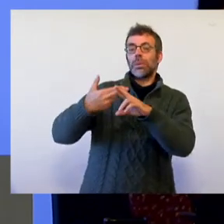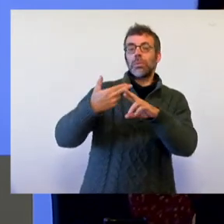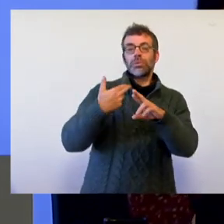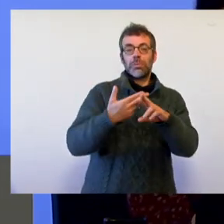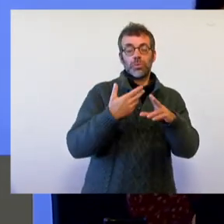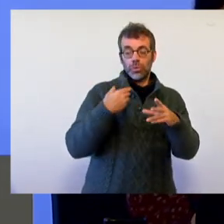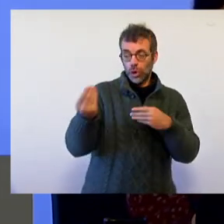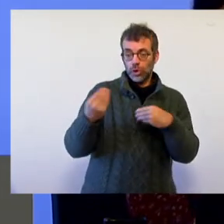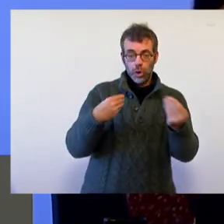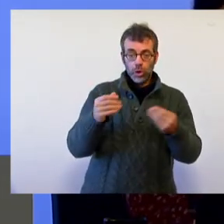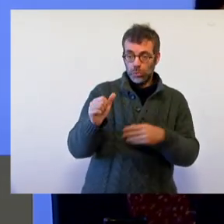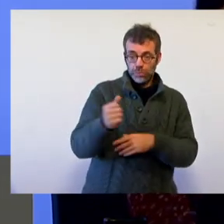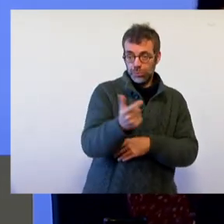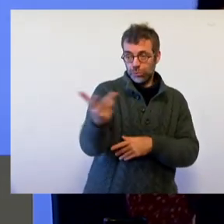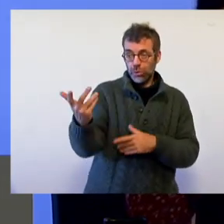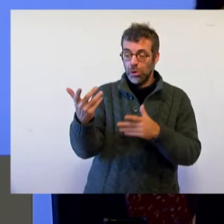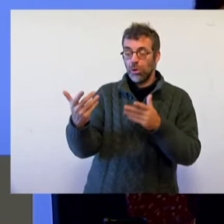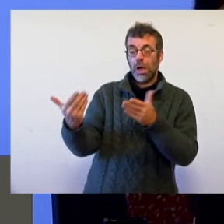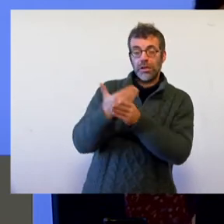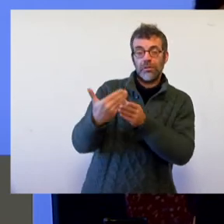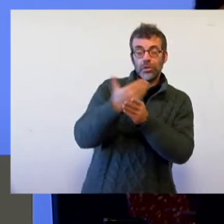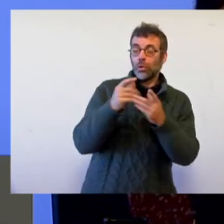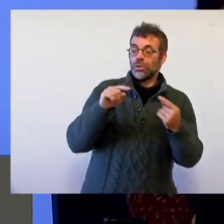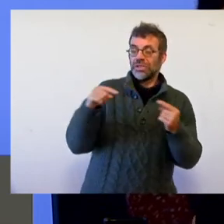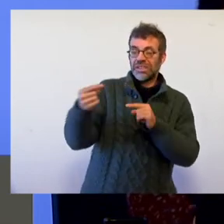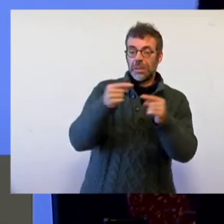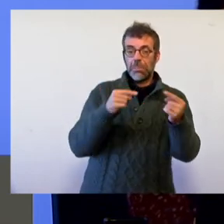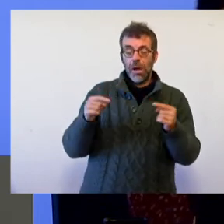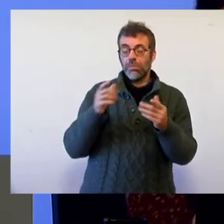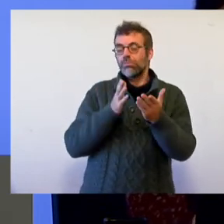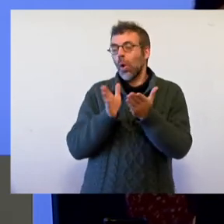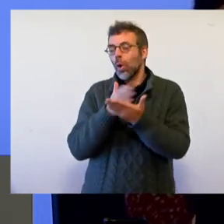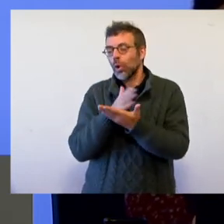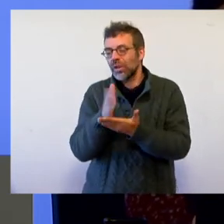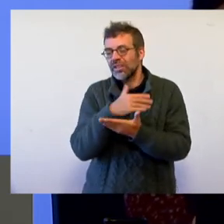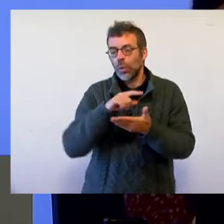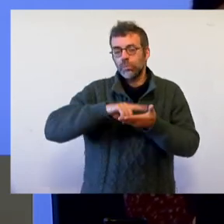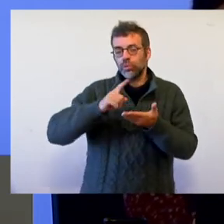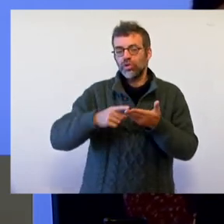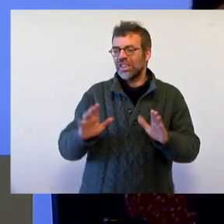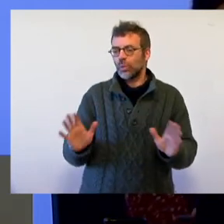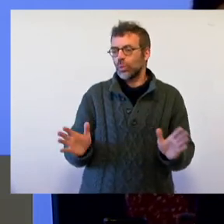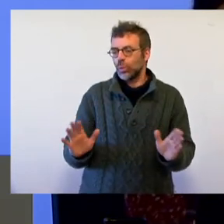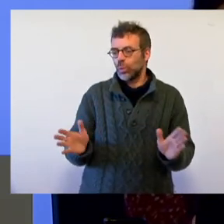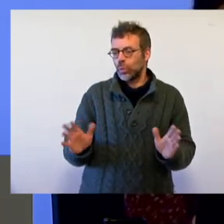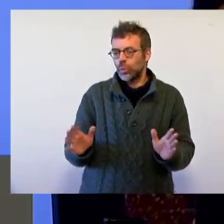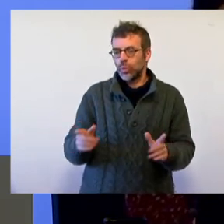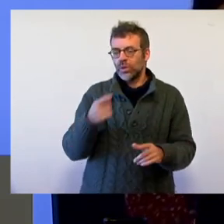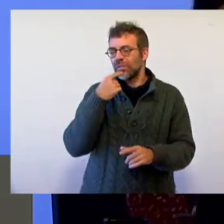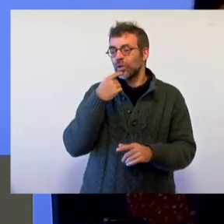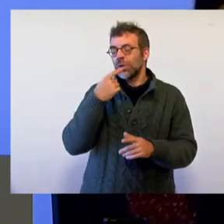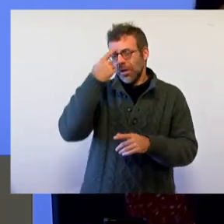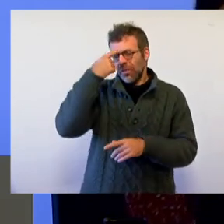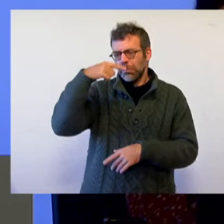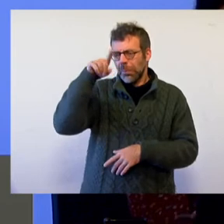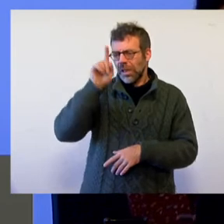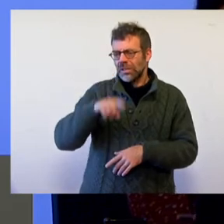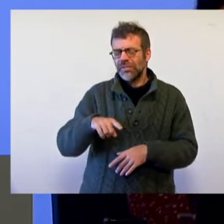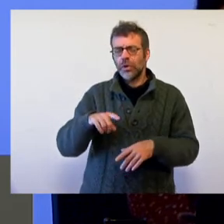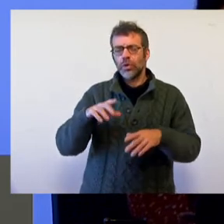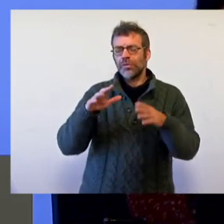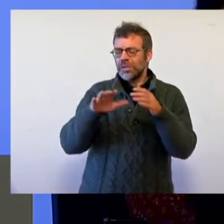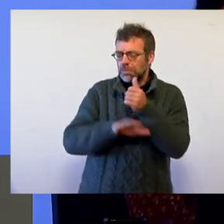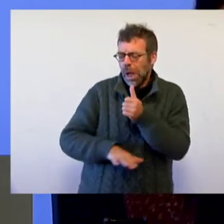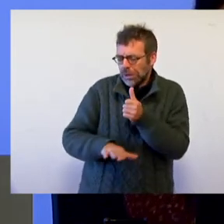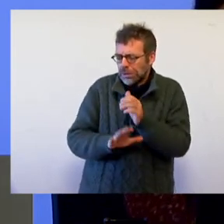autres dans ce débat, qui n'est qu'un débat d'orientation budgétaire, c'est-à-dire sur les grands fondamentaux de